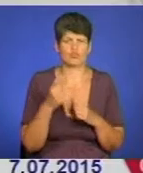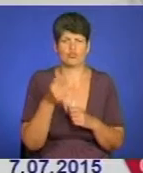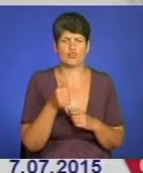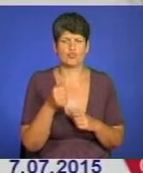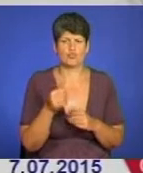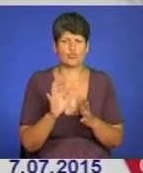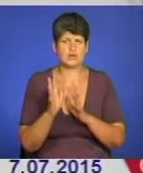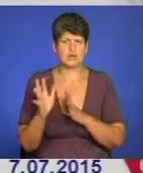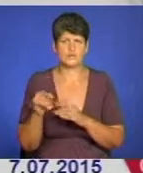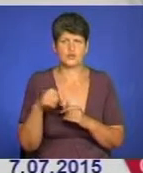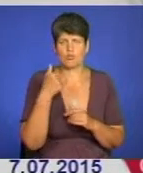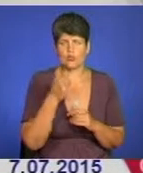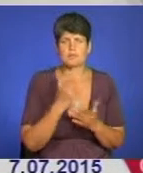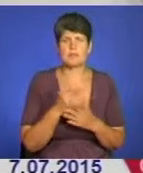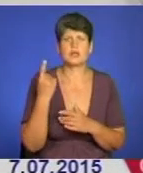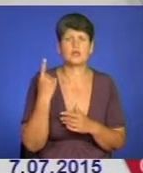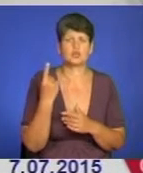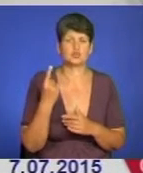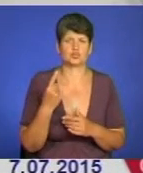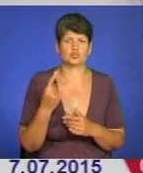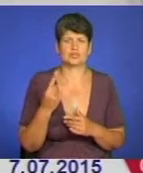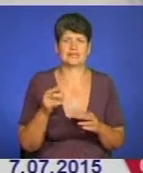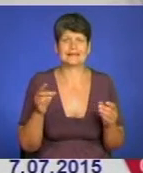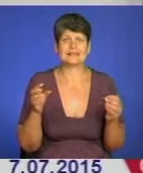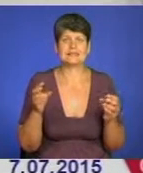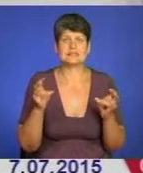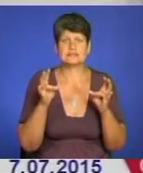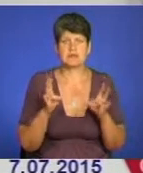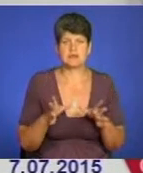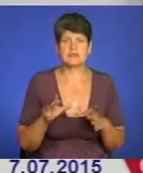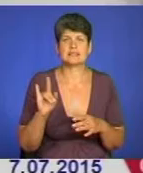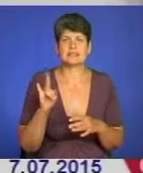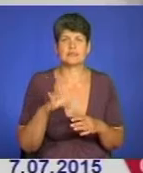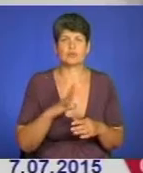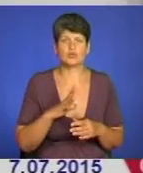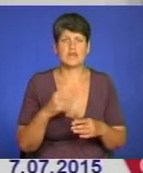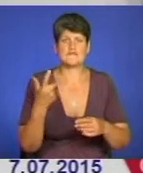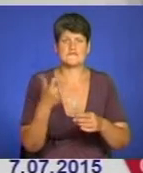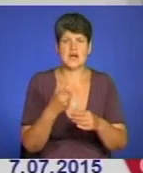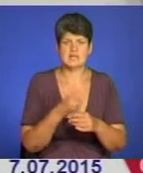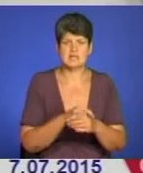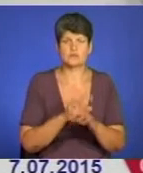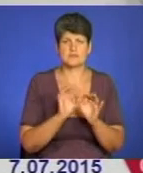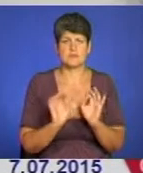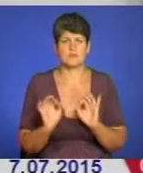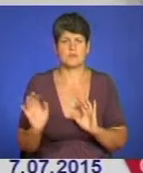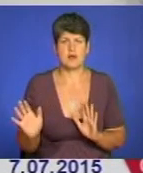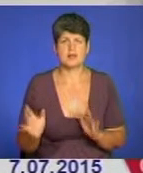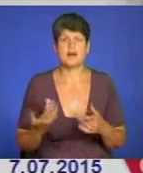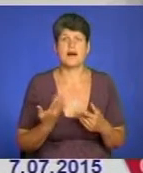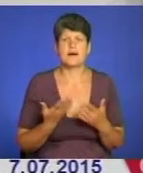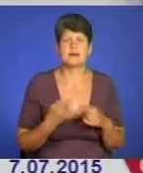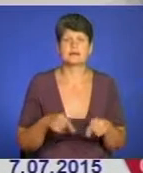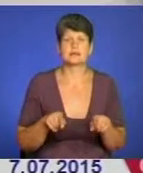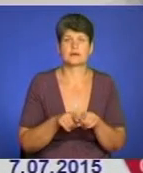цьому року мали тільки одну, на щастя, таку травму. Дитина була вакцинована, все як нормально. Але також